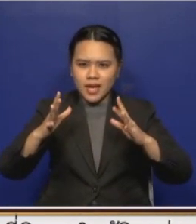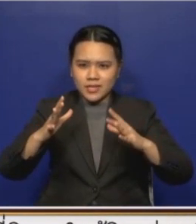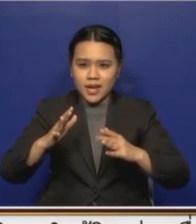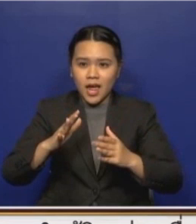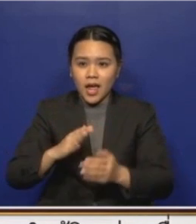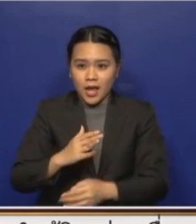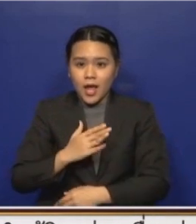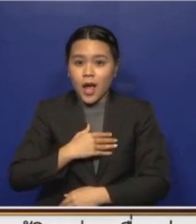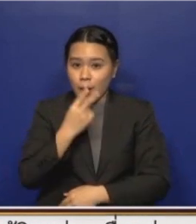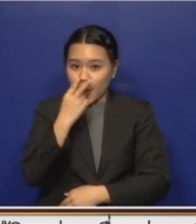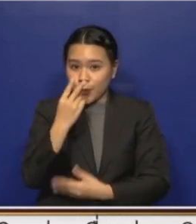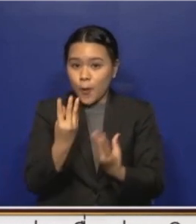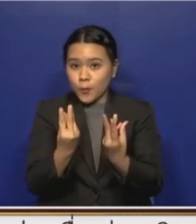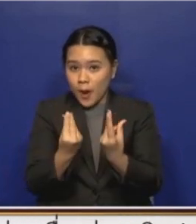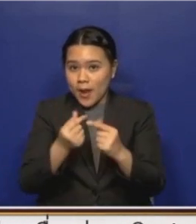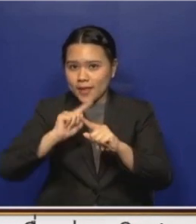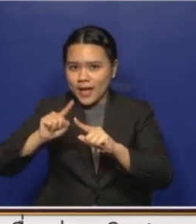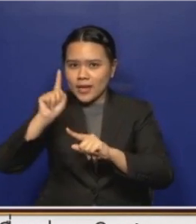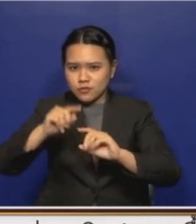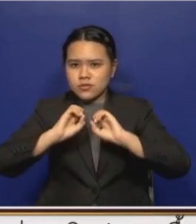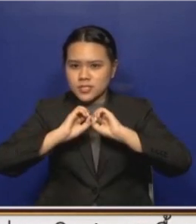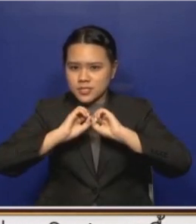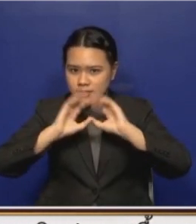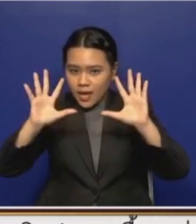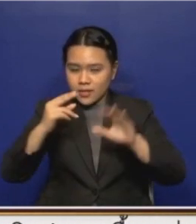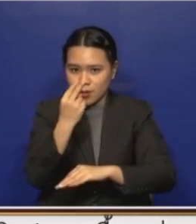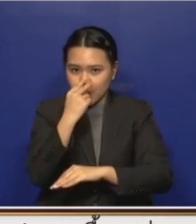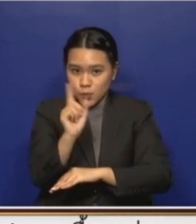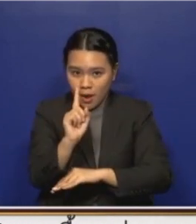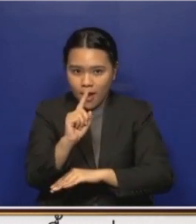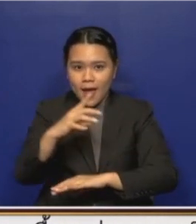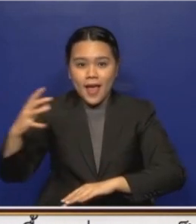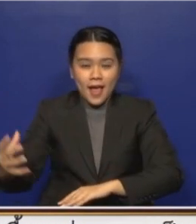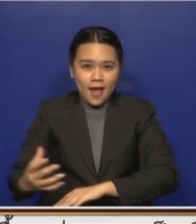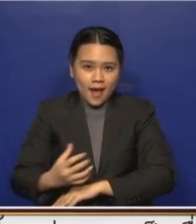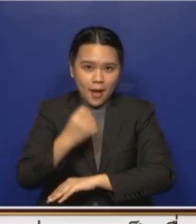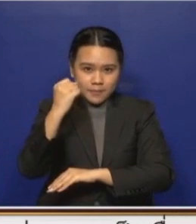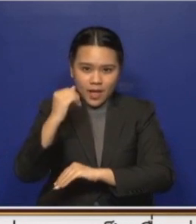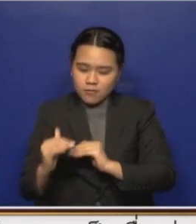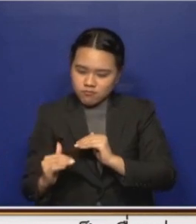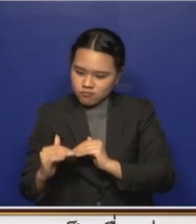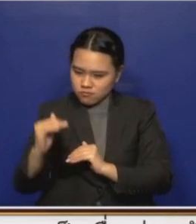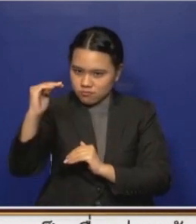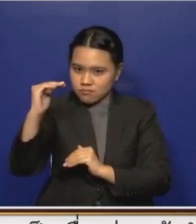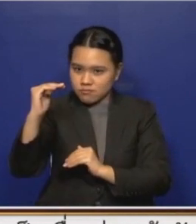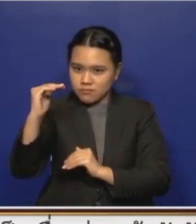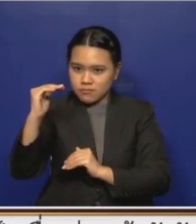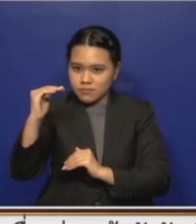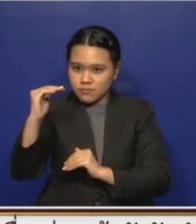เนี่ยเมื่อกี้ที่ท่านสรันวุฒิอภิปรายก็มีส่วนเกี่ยวโยงมาอันนี้ฮะคราวนี้ควบคุมมาหมดไงฮะ